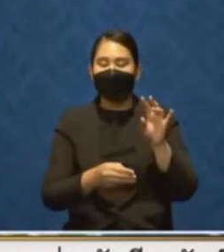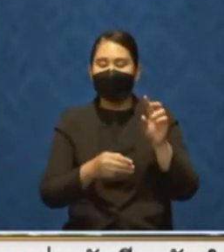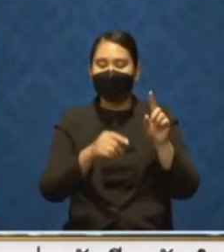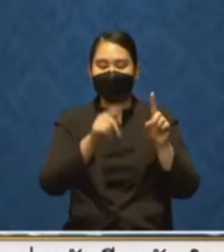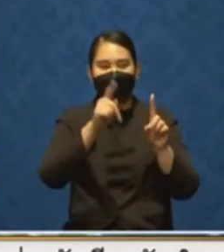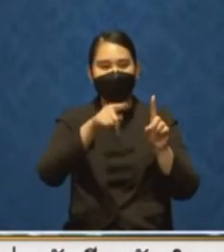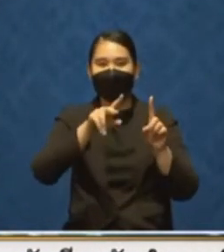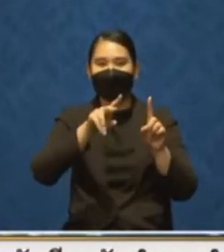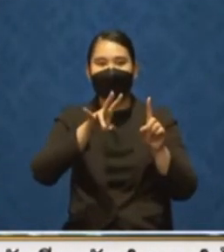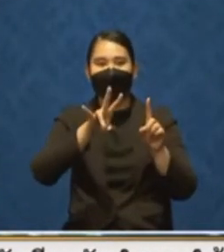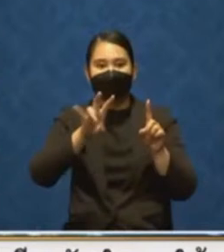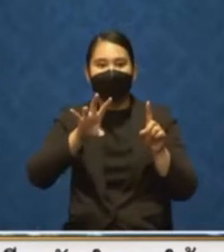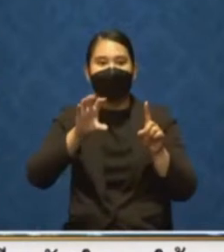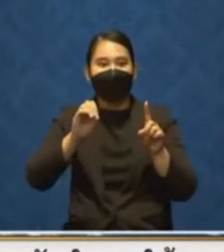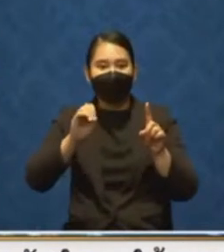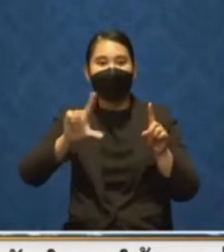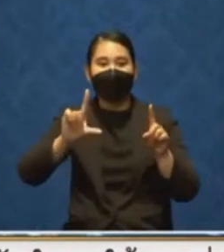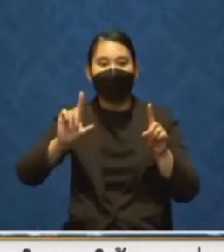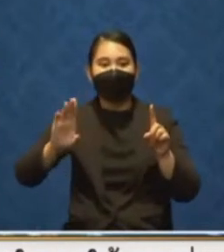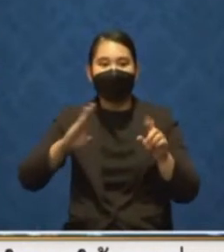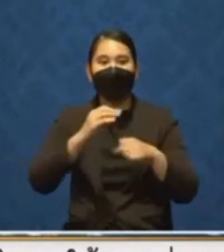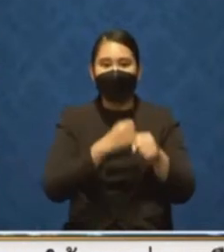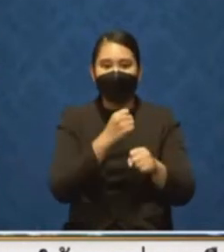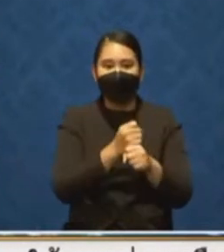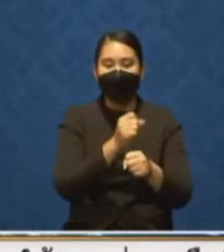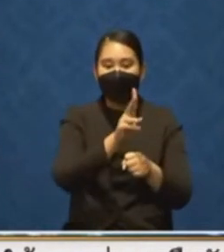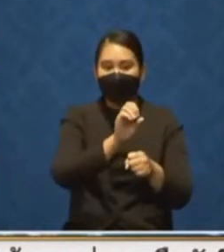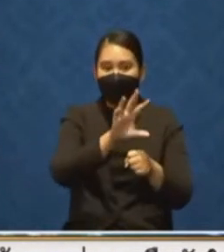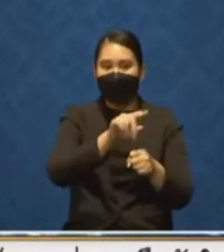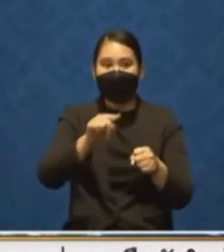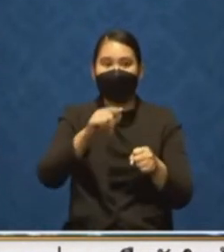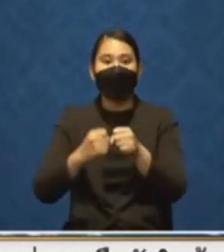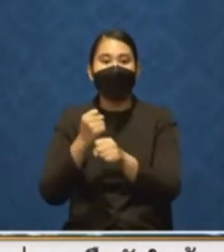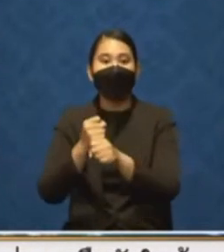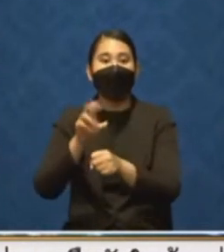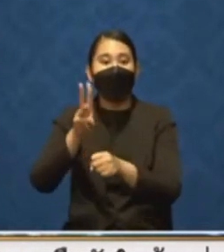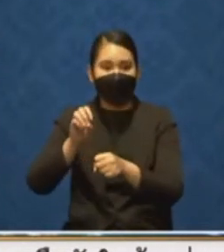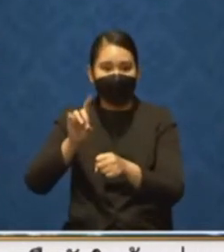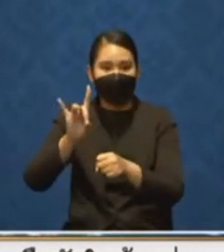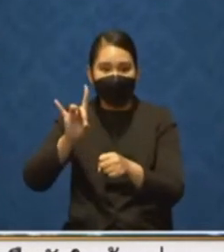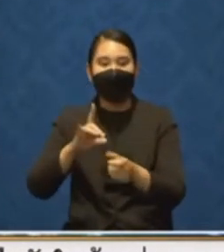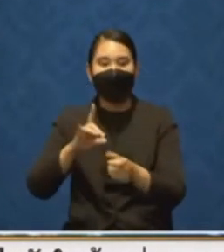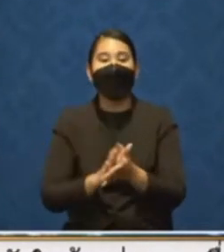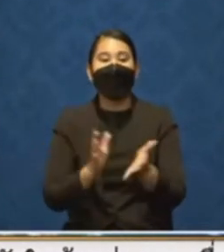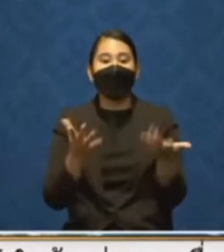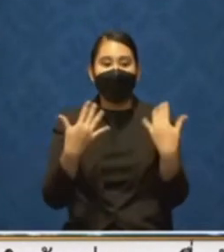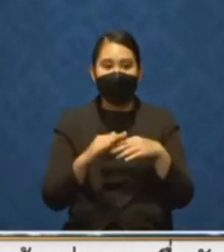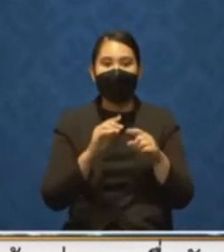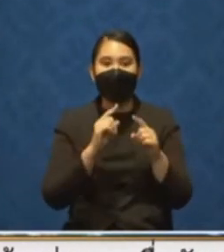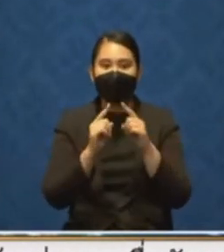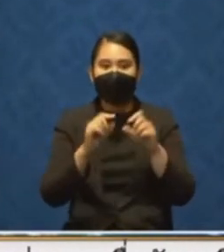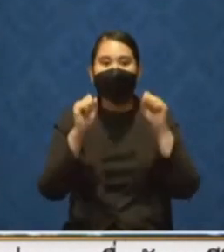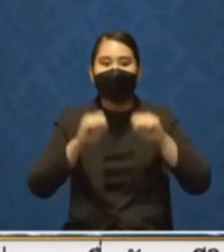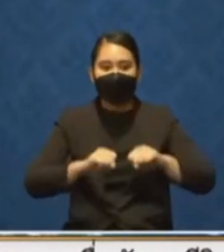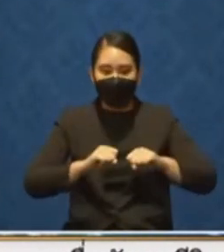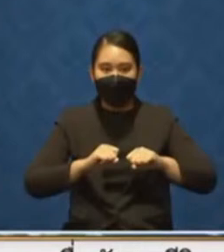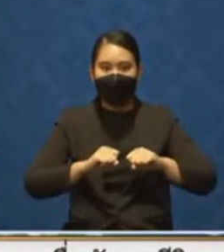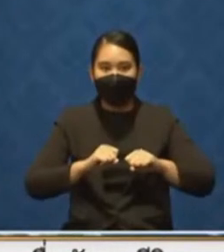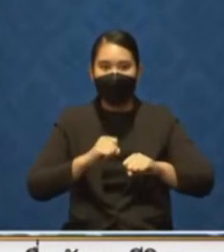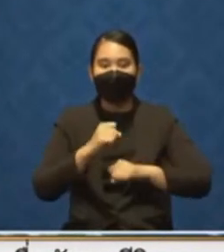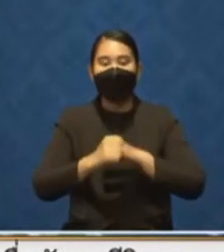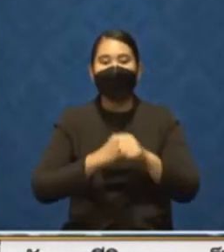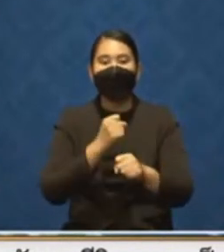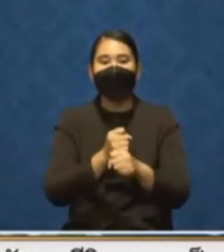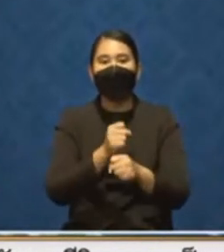6 56 8แล้วโครงการนี้ก็ได้รับการคัดเลือกเข้าร่วมในการจัดทำข้อตกลงคุณธรรมประจำปีเมื่อ